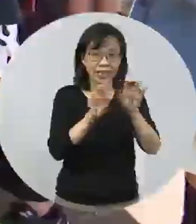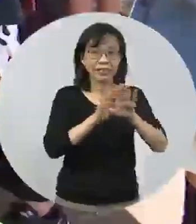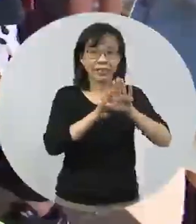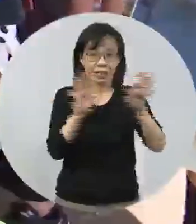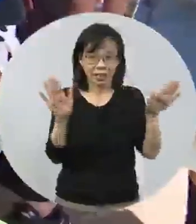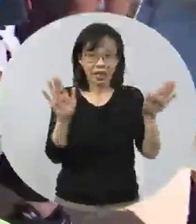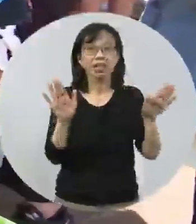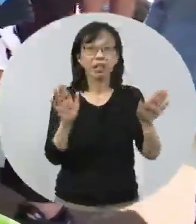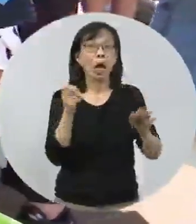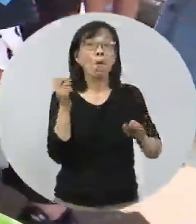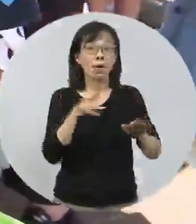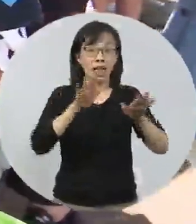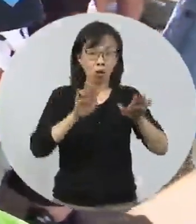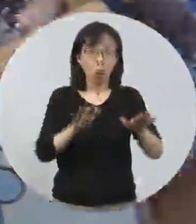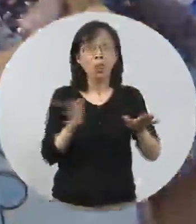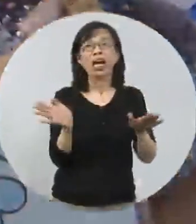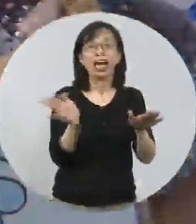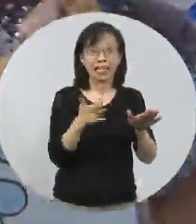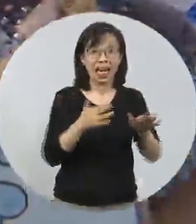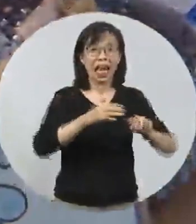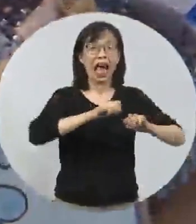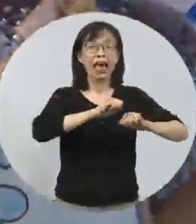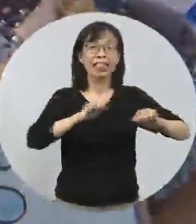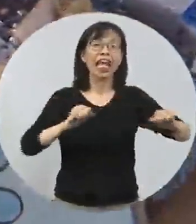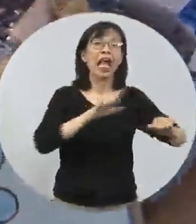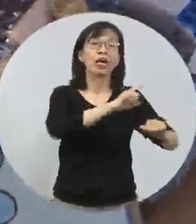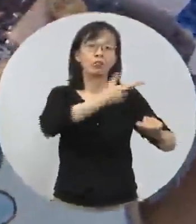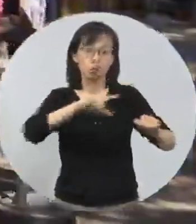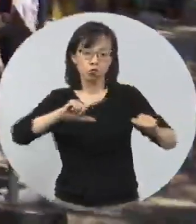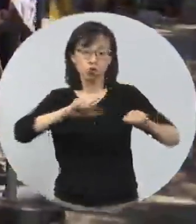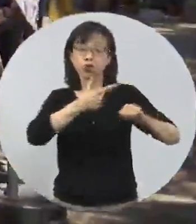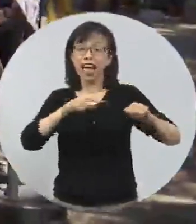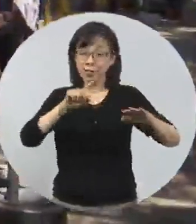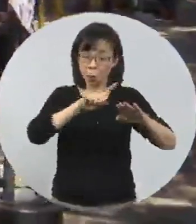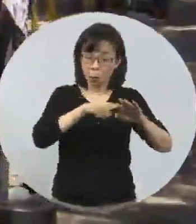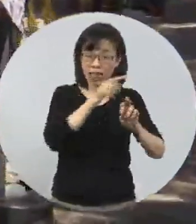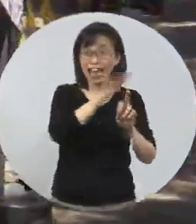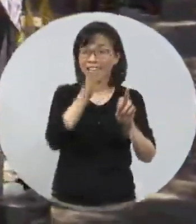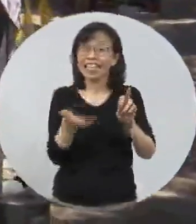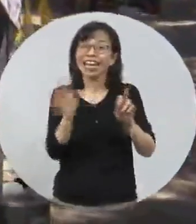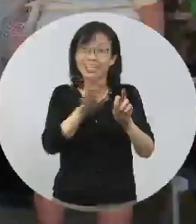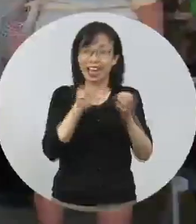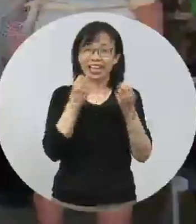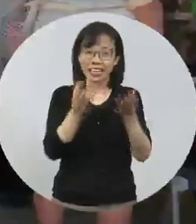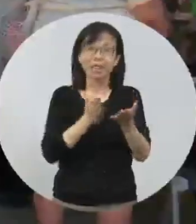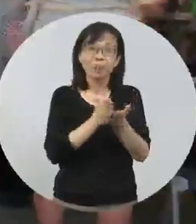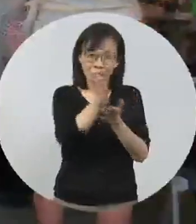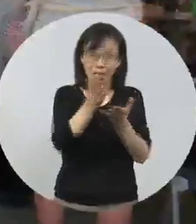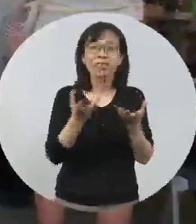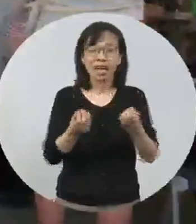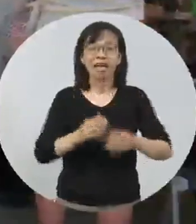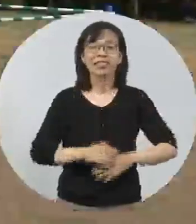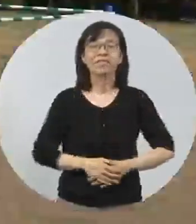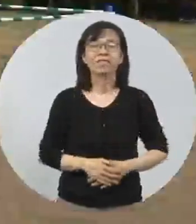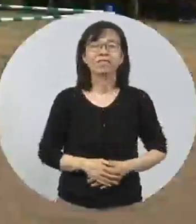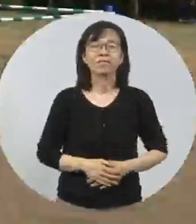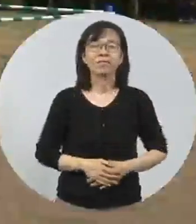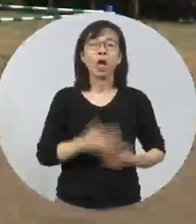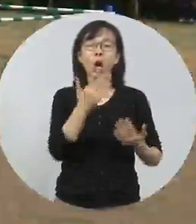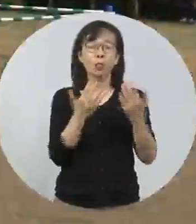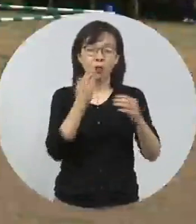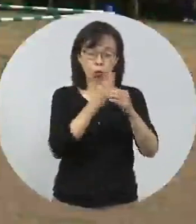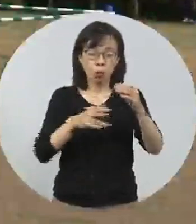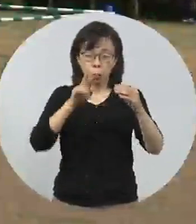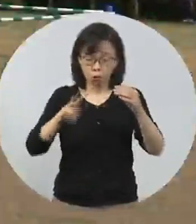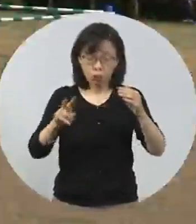され、また今回から生物多様性センターも備え、新たなスタートを切りました。 緑を中